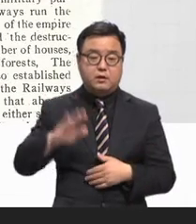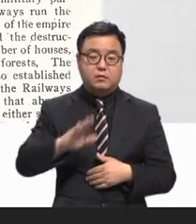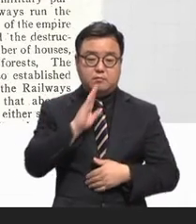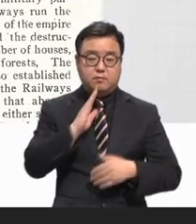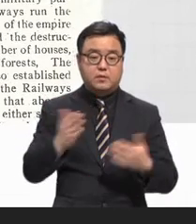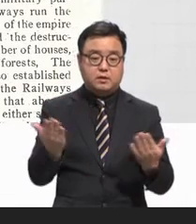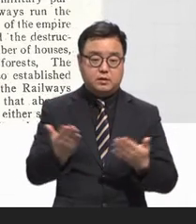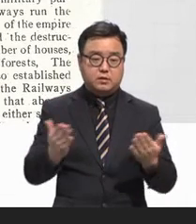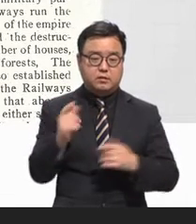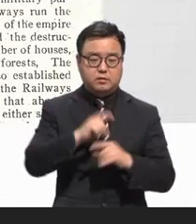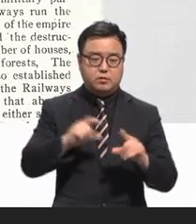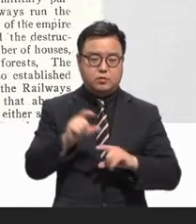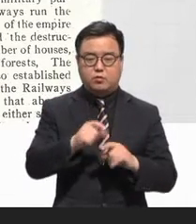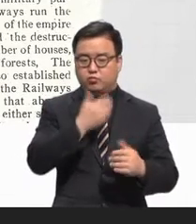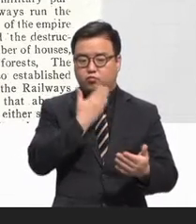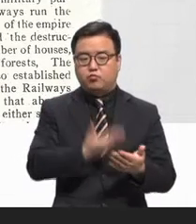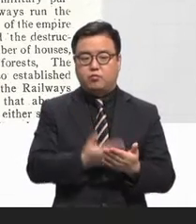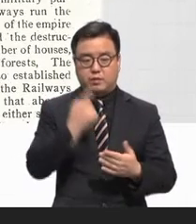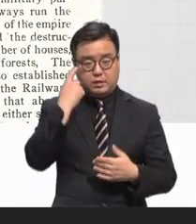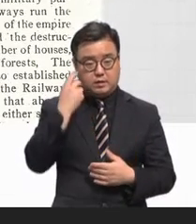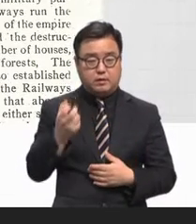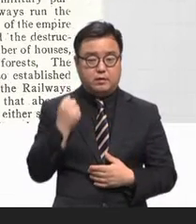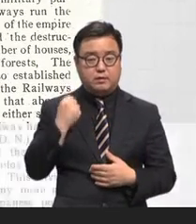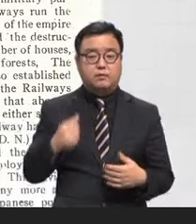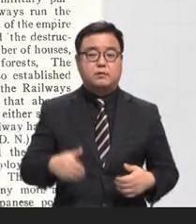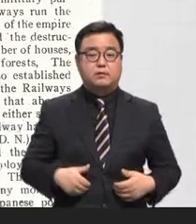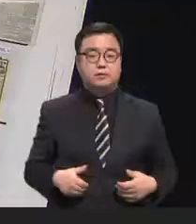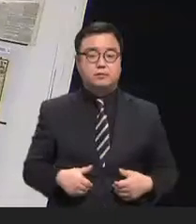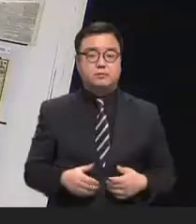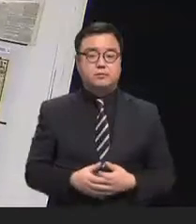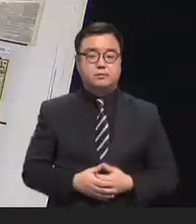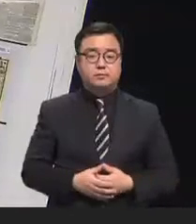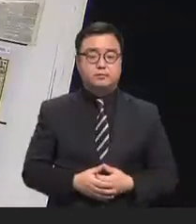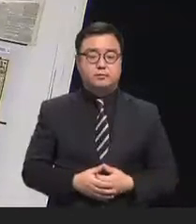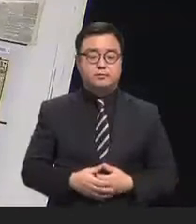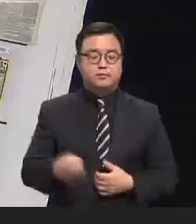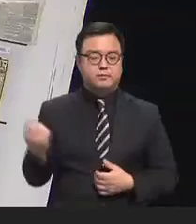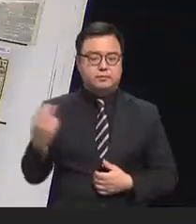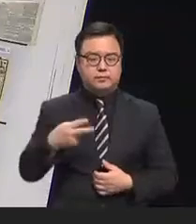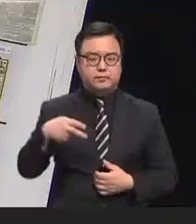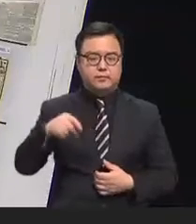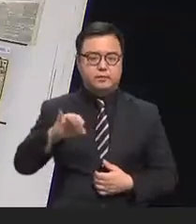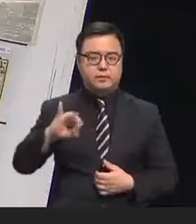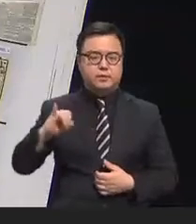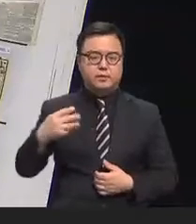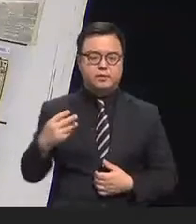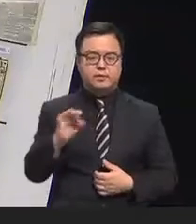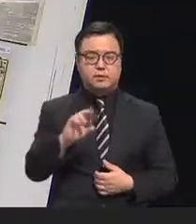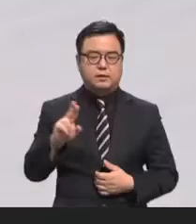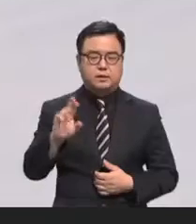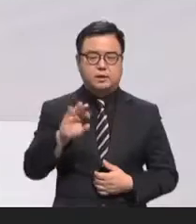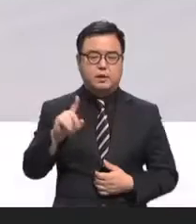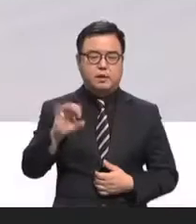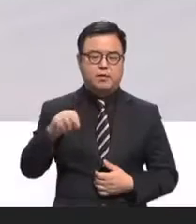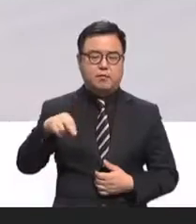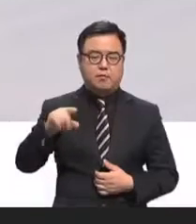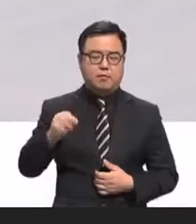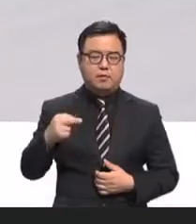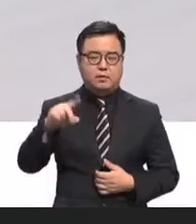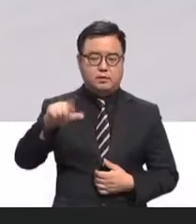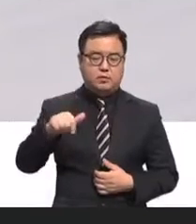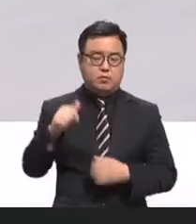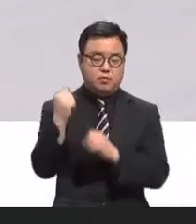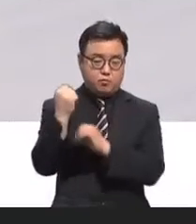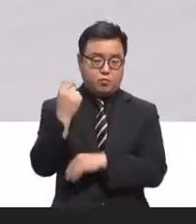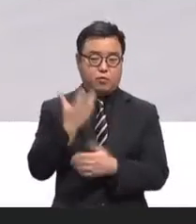사실을 더 중요하게 세력이 자극하 싶은데요 반면 시 일약 강성대국 원문이 황성 신문에 실려 있기